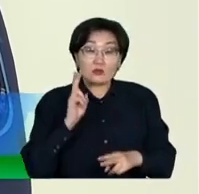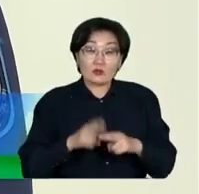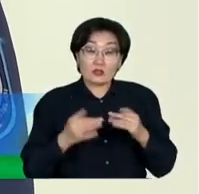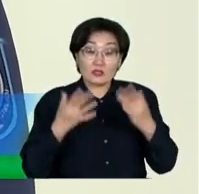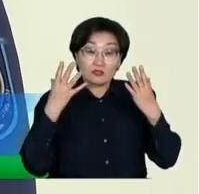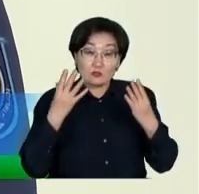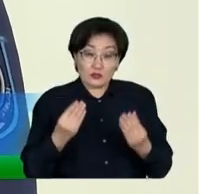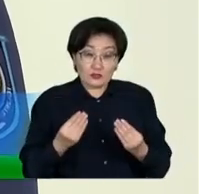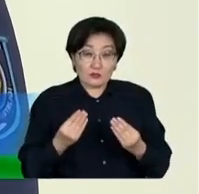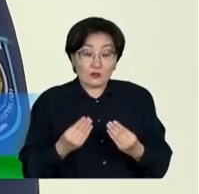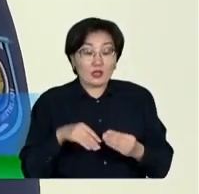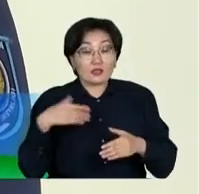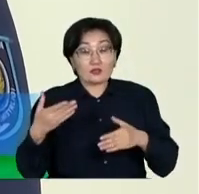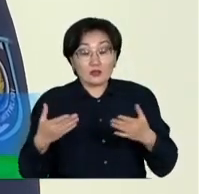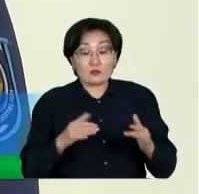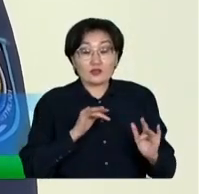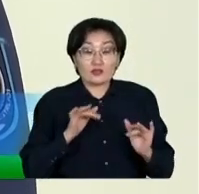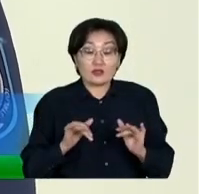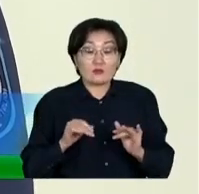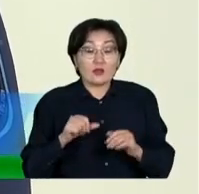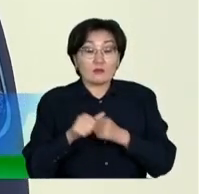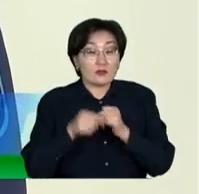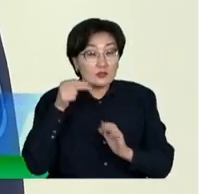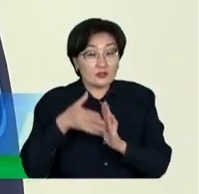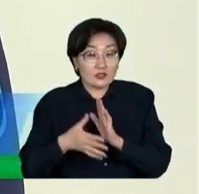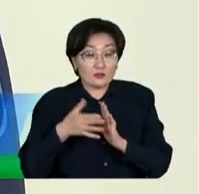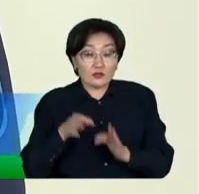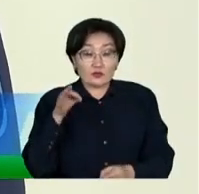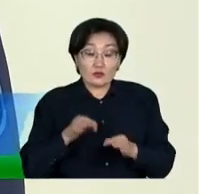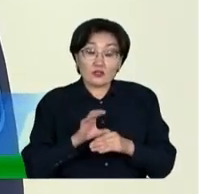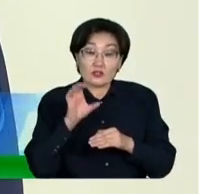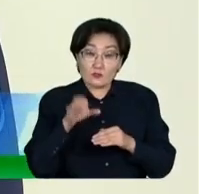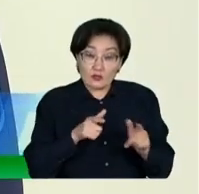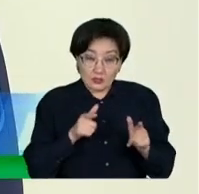Қазіргі уақытта тараптар іс материалдарымен танысуда, іс сотқа жіберу үшін дайындалуда.